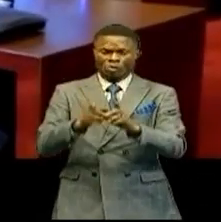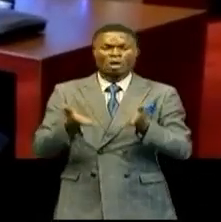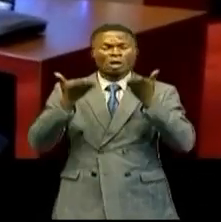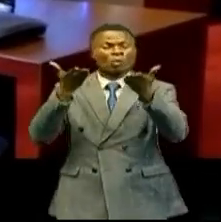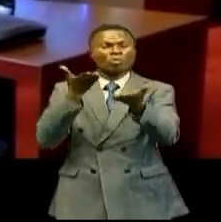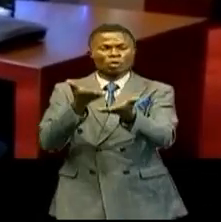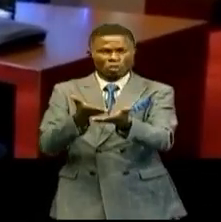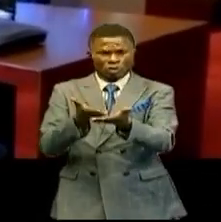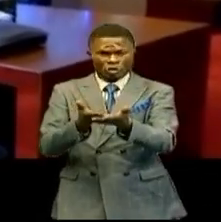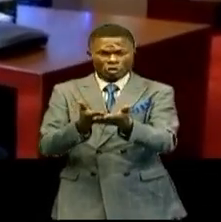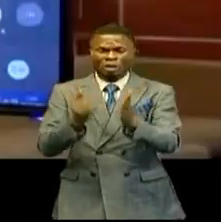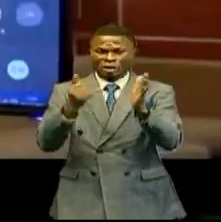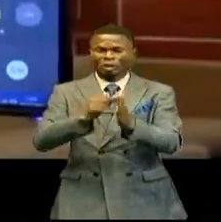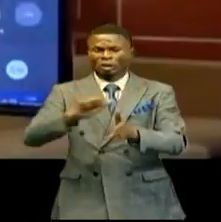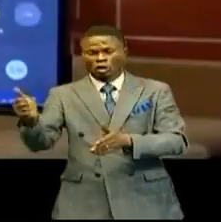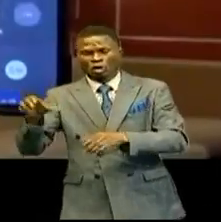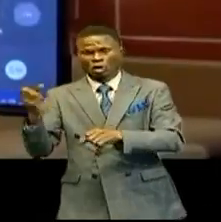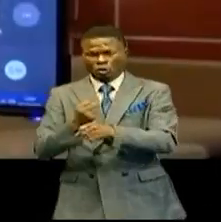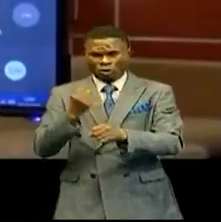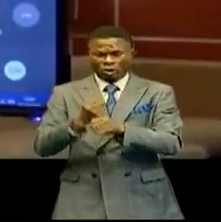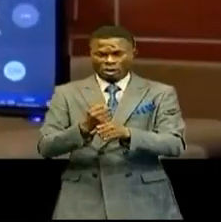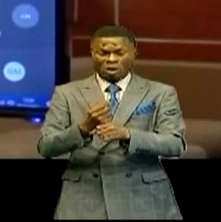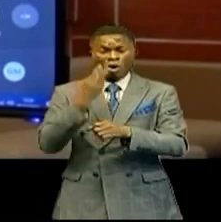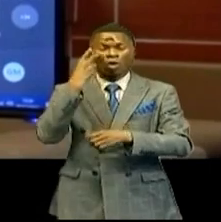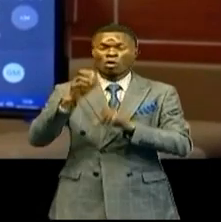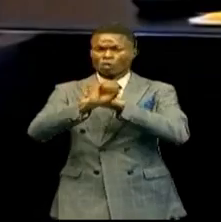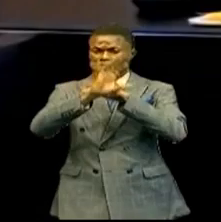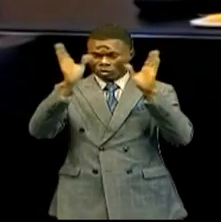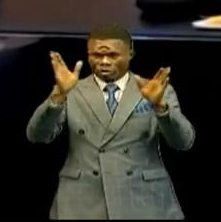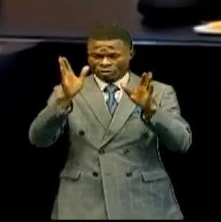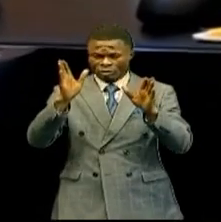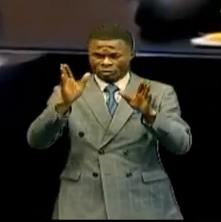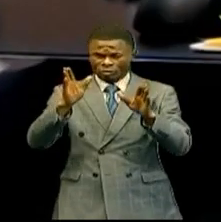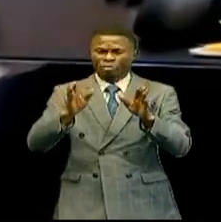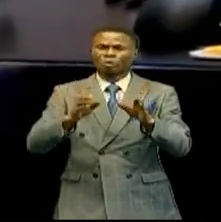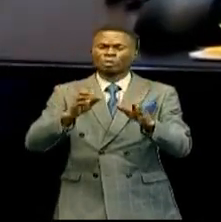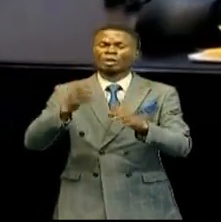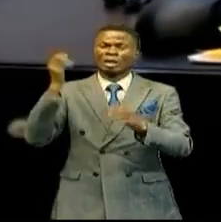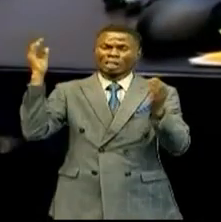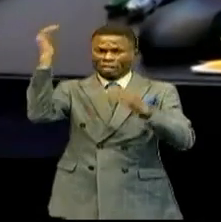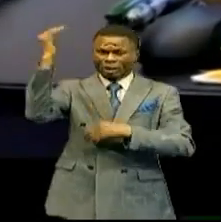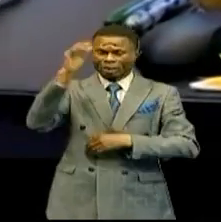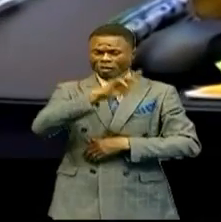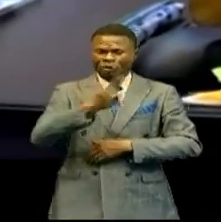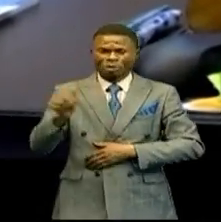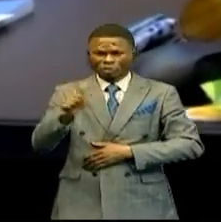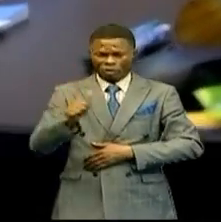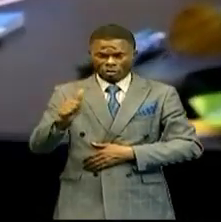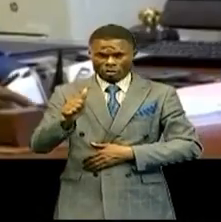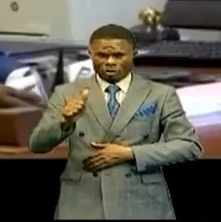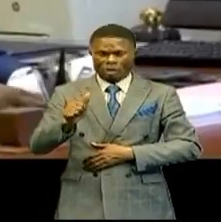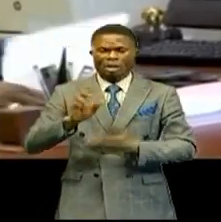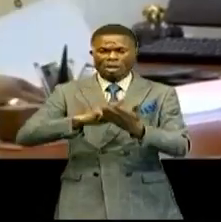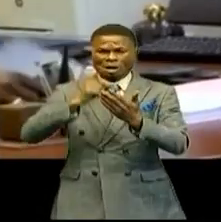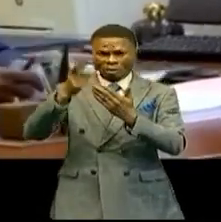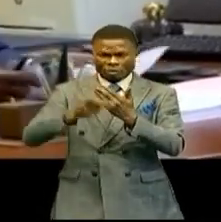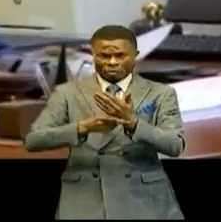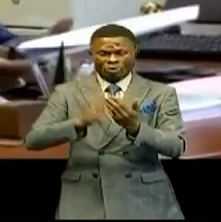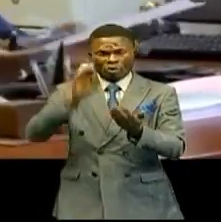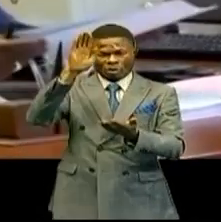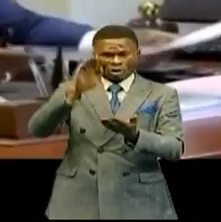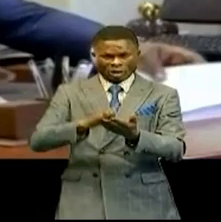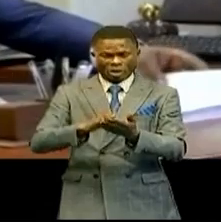proposés. 6 autres actions à impact visible allant au-delà de décembre 2021, visant notamment à réduire